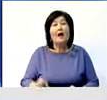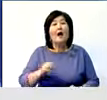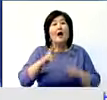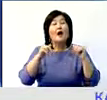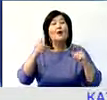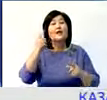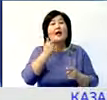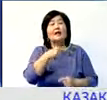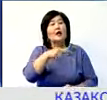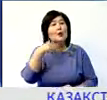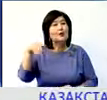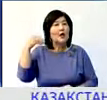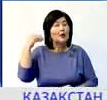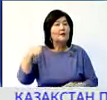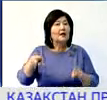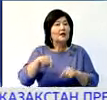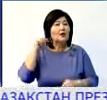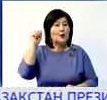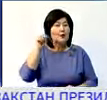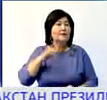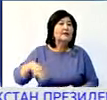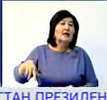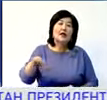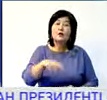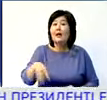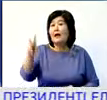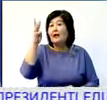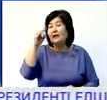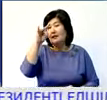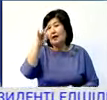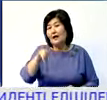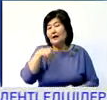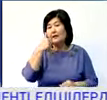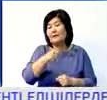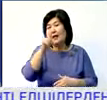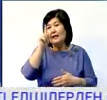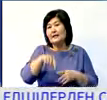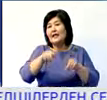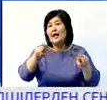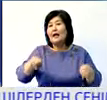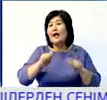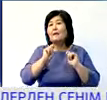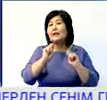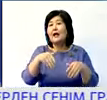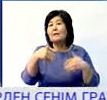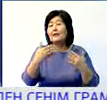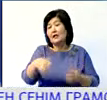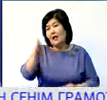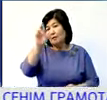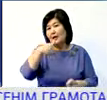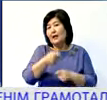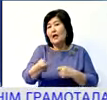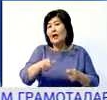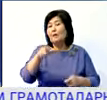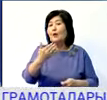Ағордада Италия, Ресей, Түркменстан және Өзбекстан Республикасының елшілері Қазақстан басшысына сенім грамотасын табыс етті. Мемлекет